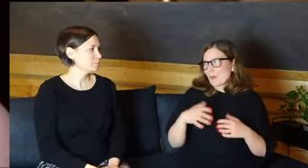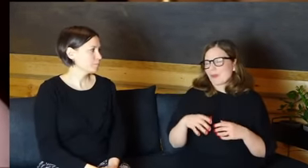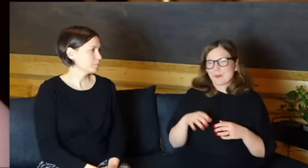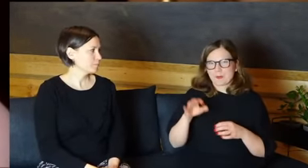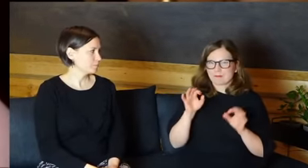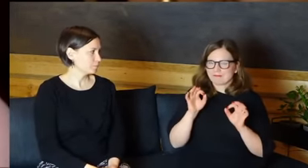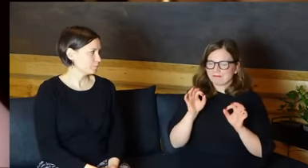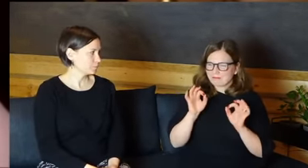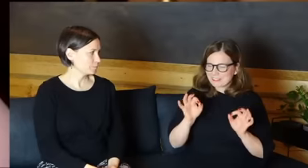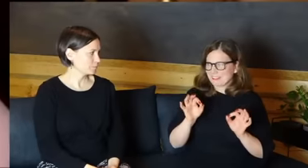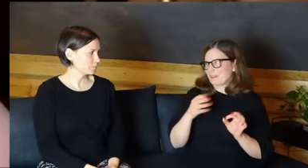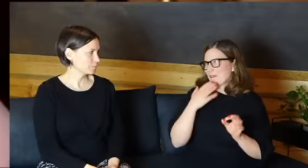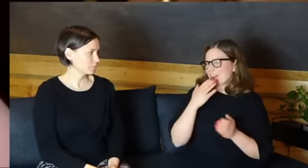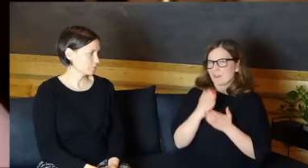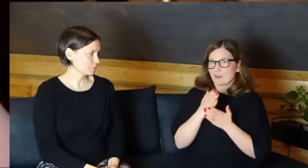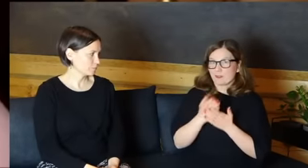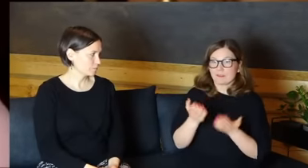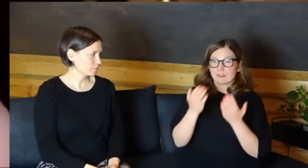Entä sitten Sampo?